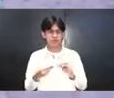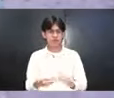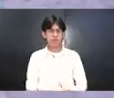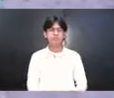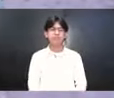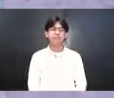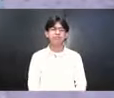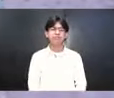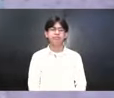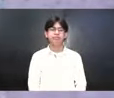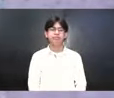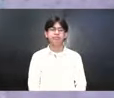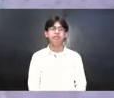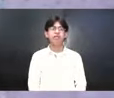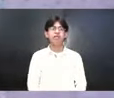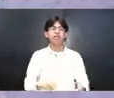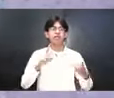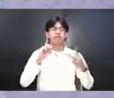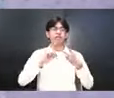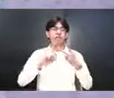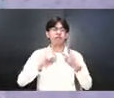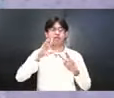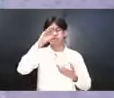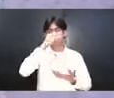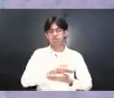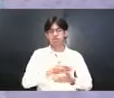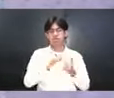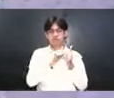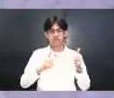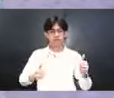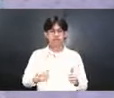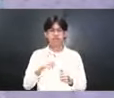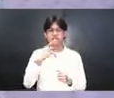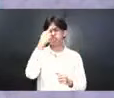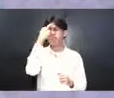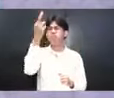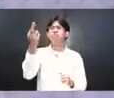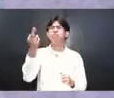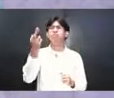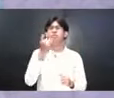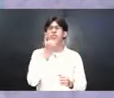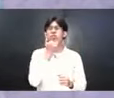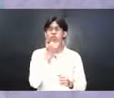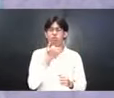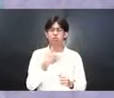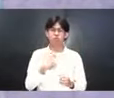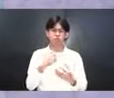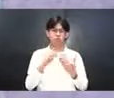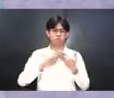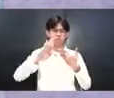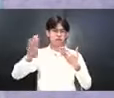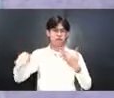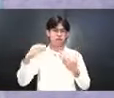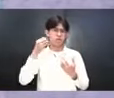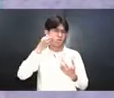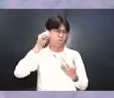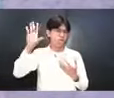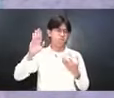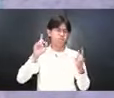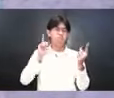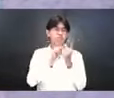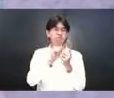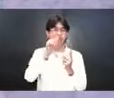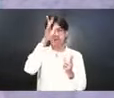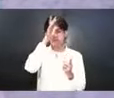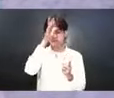Nung umalis na yung bata, na-realize niya mali. Umuwi siya. And Jesus said these words. But while he was still